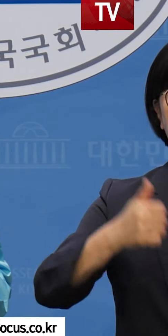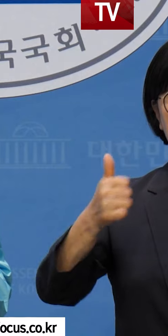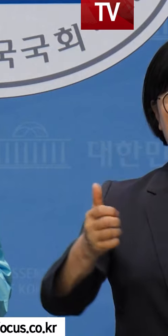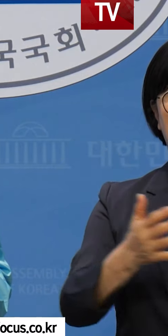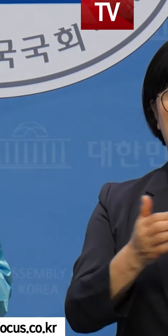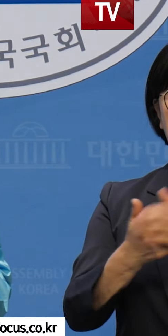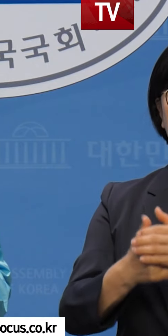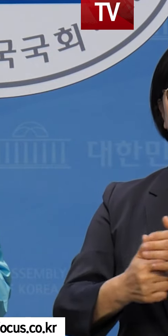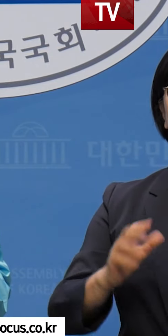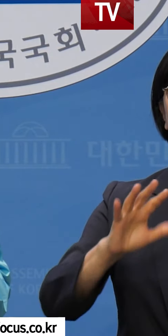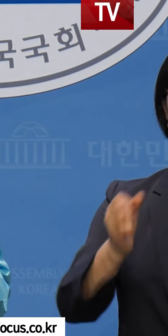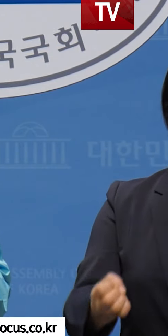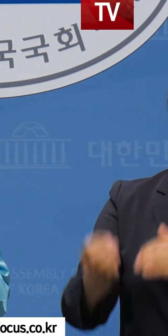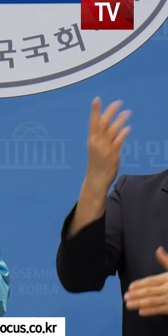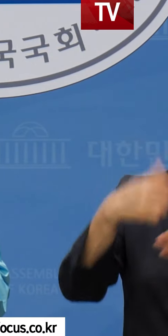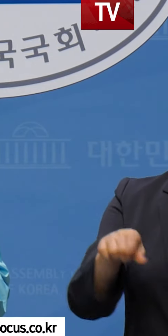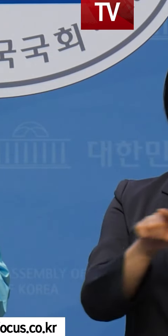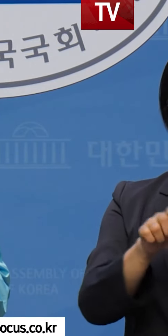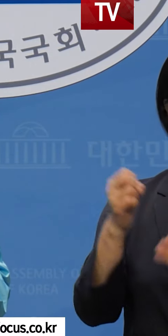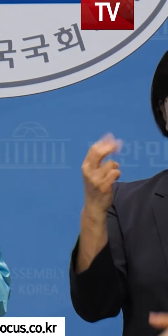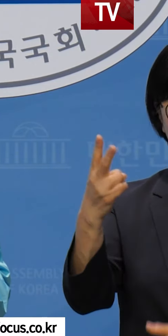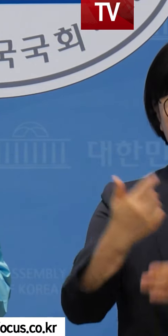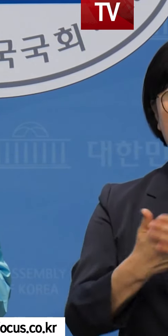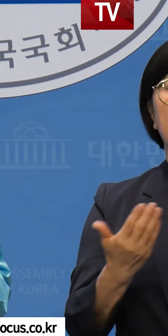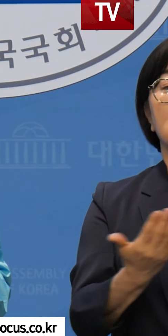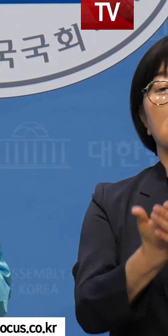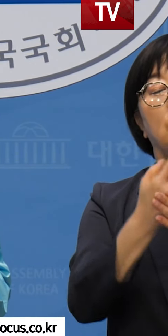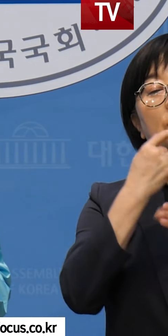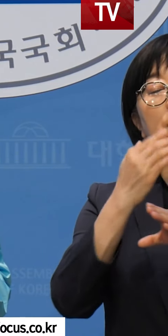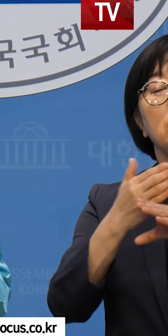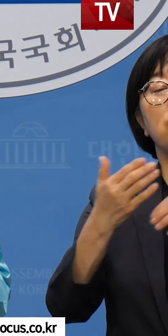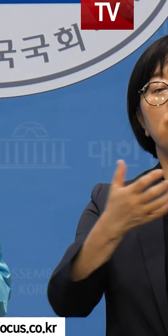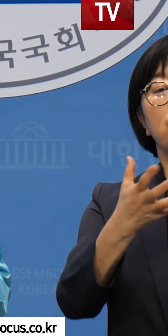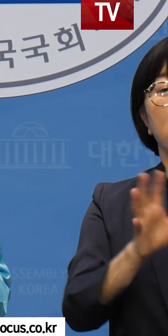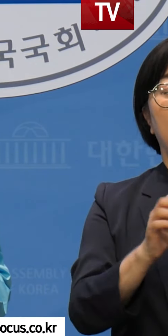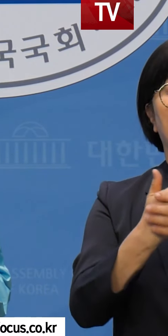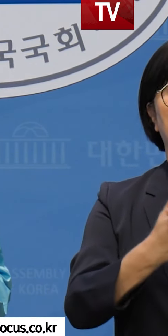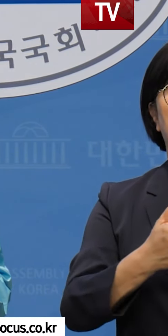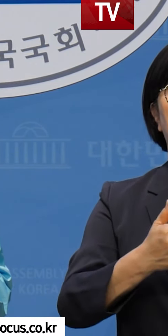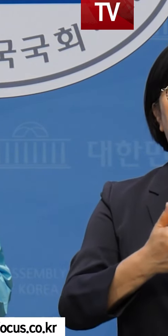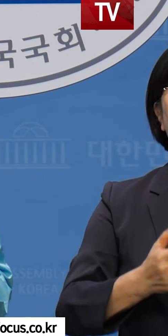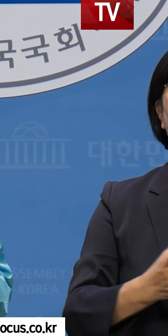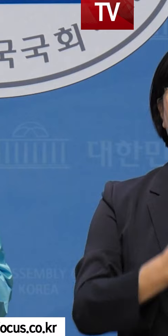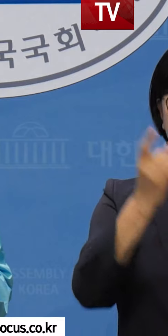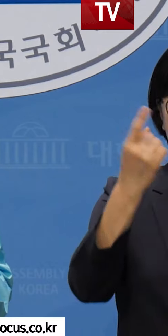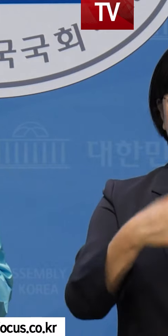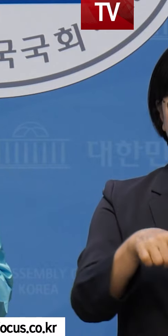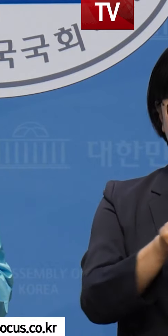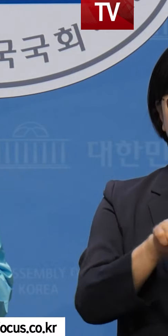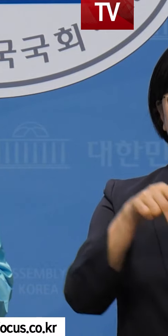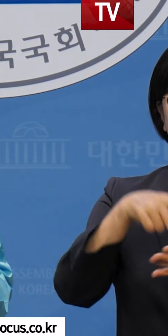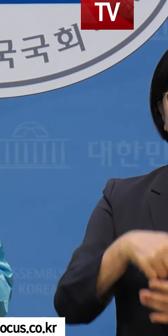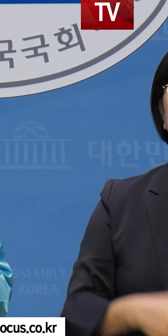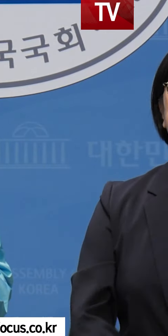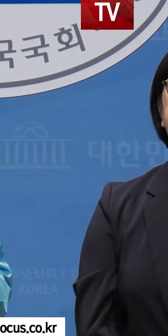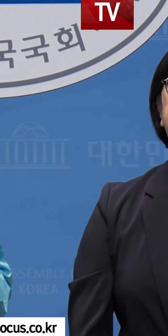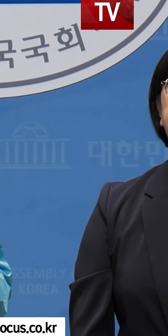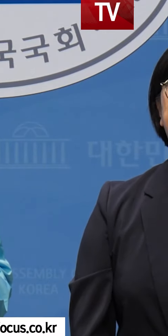승리 총선을 위하여, 그리고 진보 민주 세력의 단결을 실천하기 위하여 이 자리에